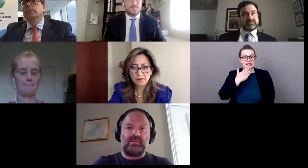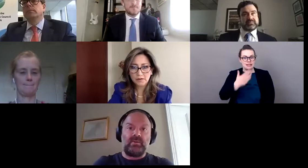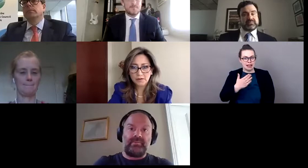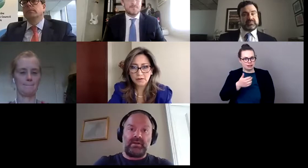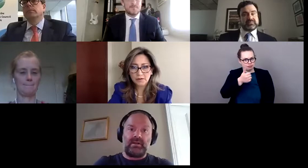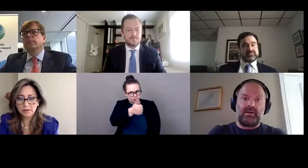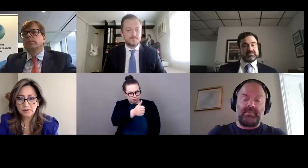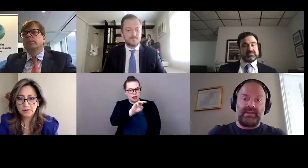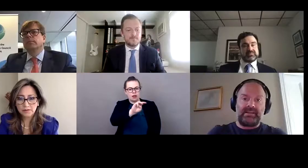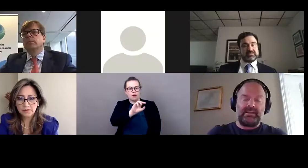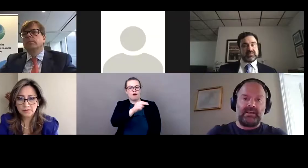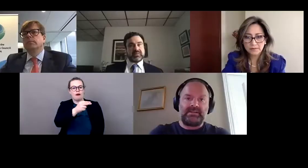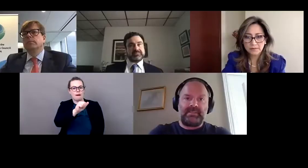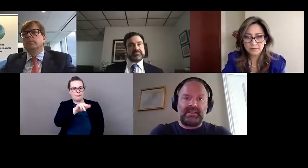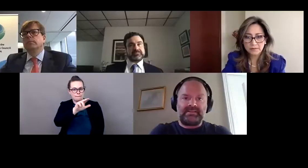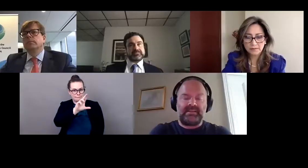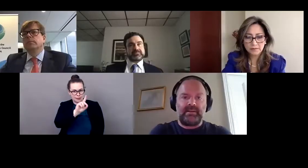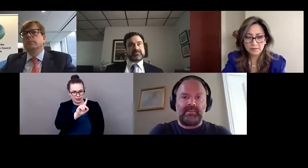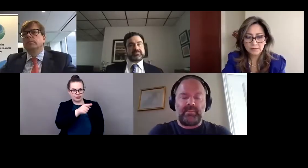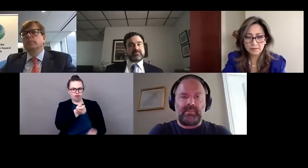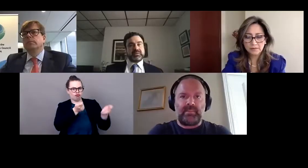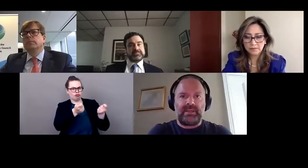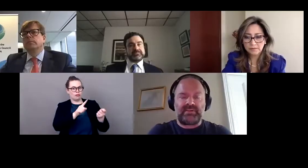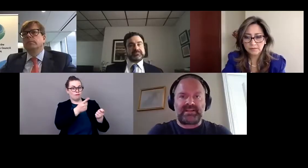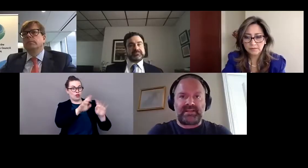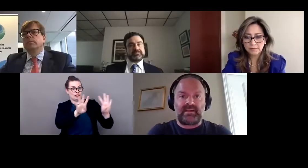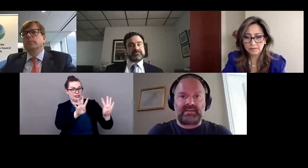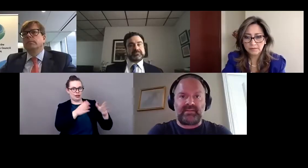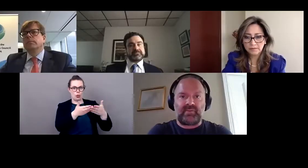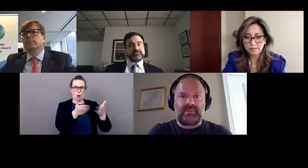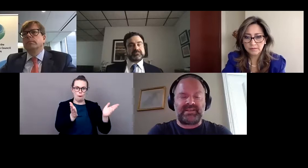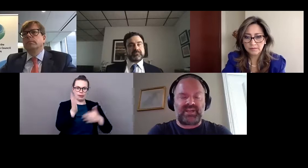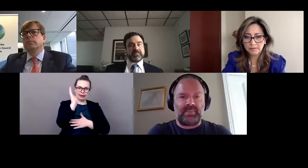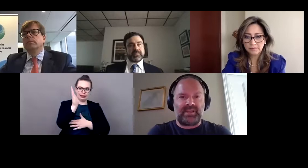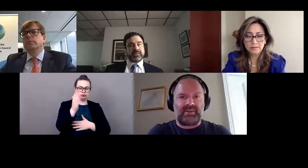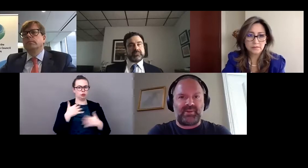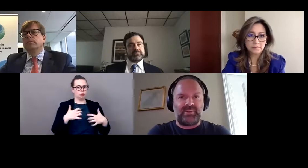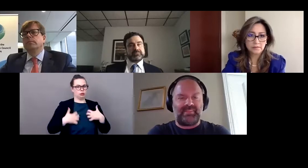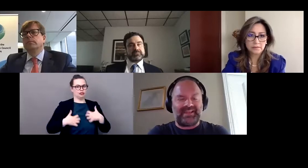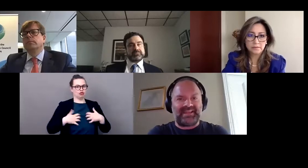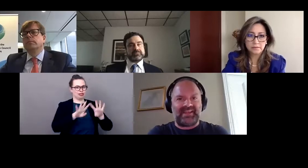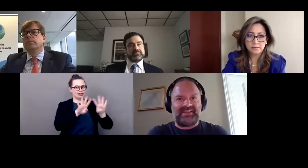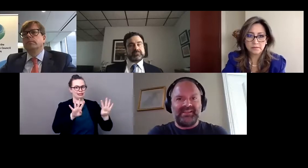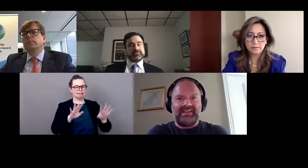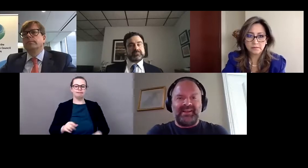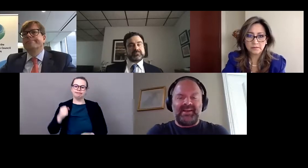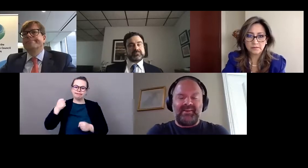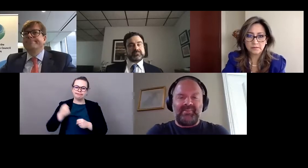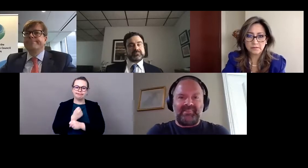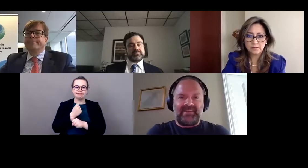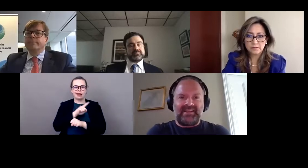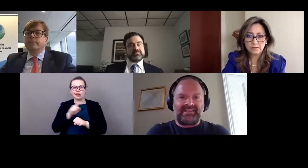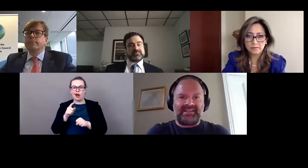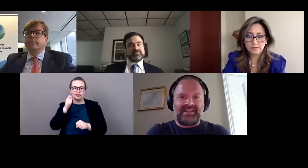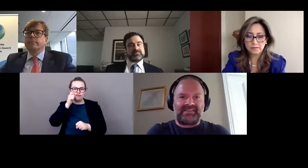Merci Mohamed et merci pour la modération de cette première séance et merci à tous les intervenants. C'est bien dommage